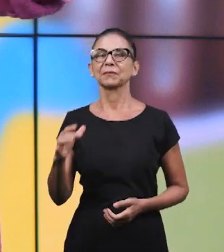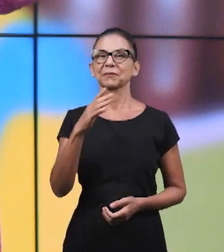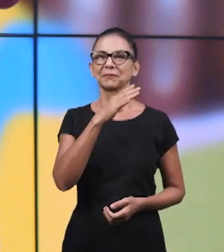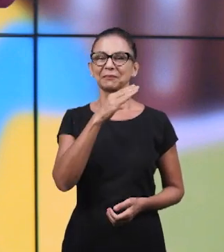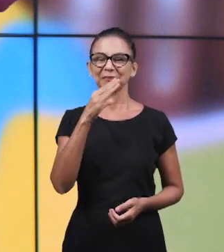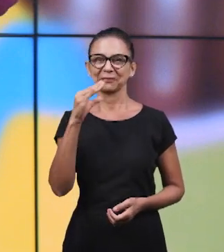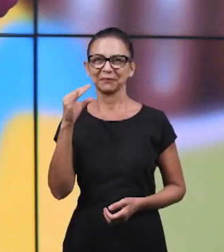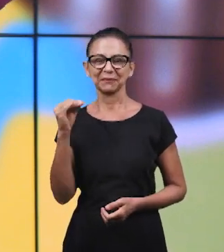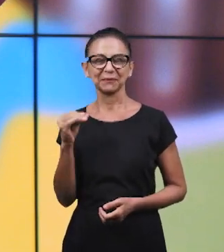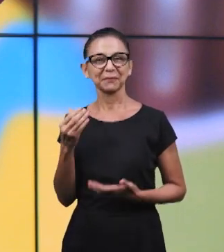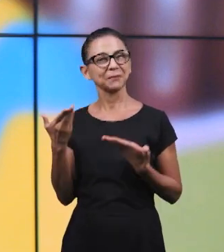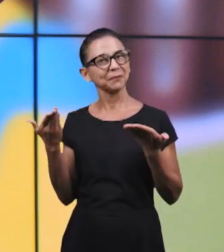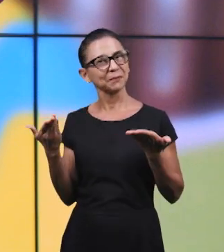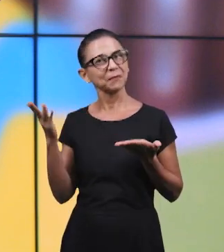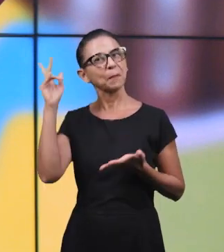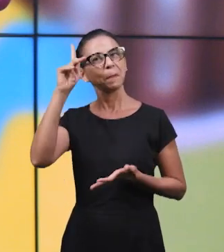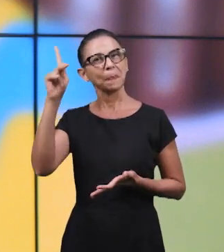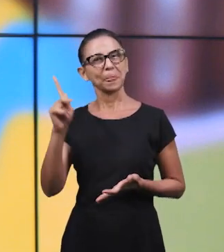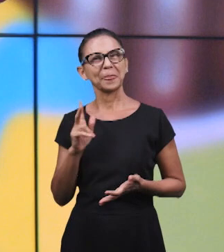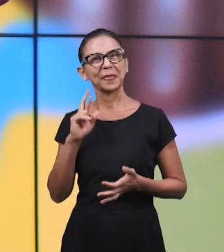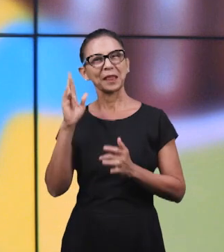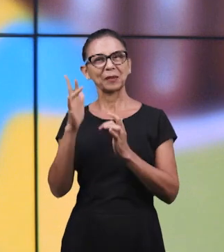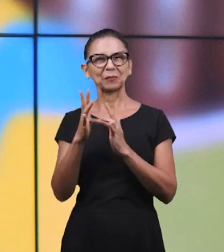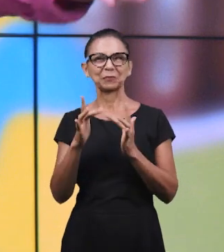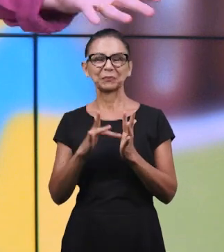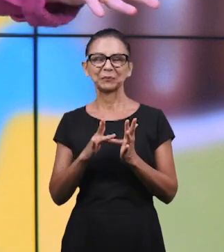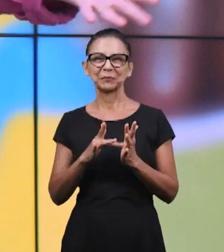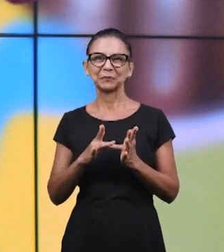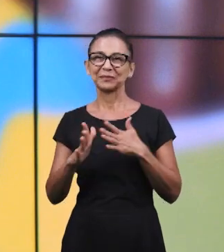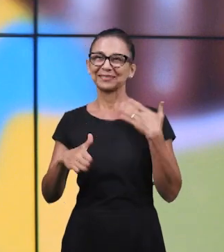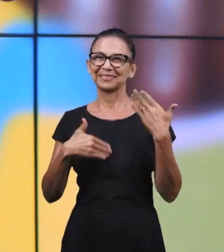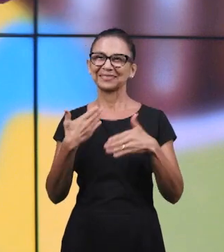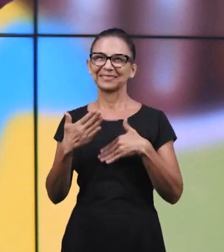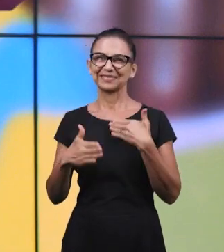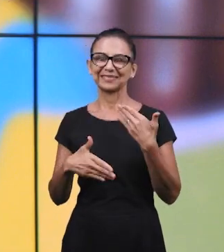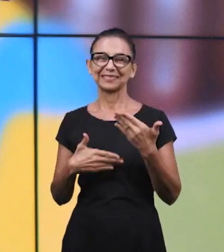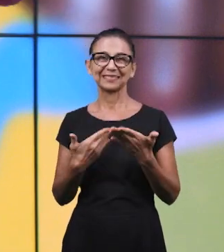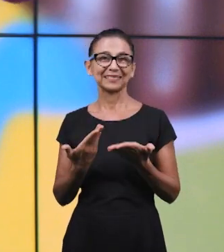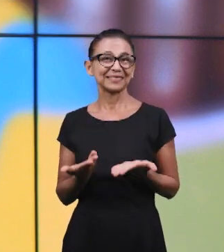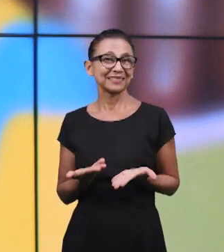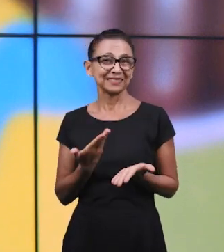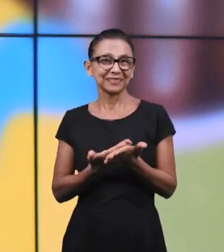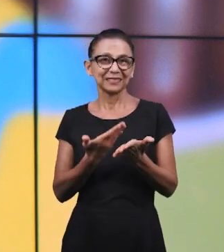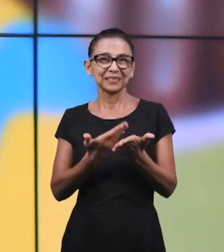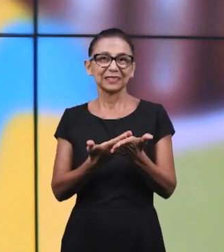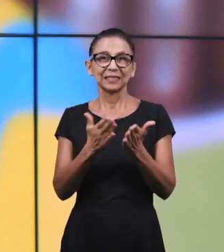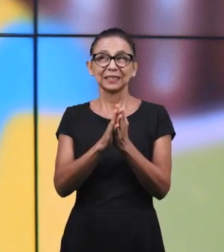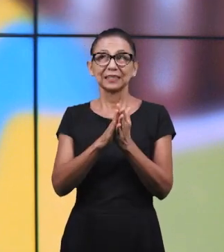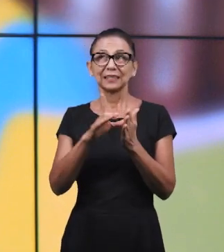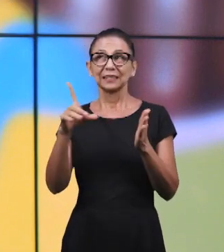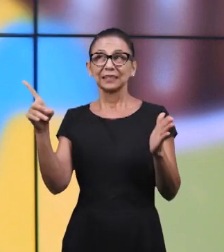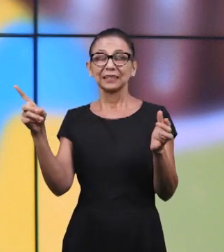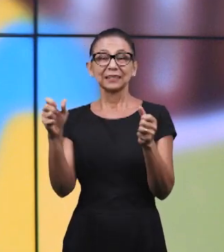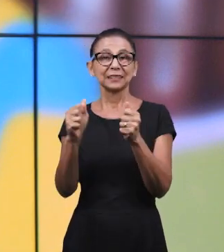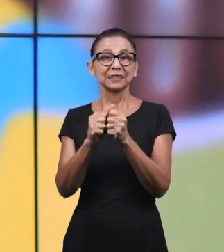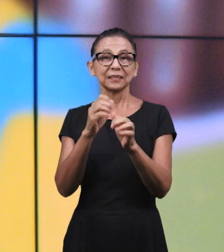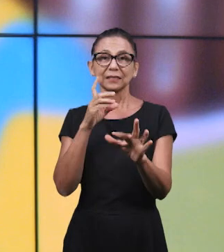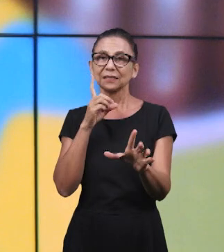Nous saluons les enfants intermédiaires et adolescents dans la paix du Seigneur. Quelle